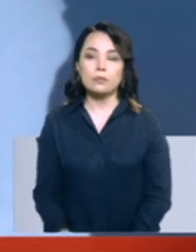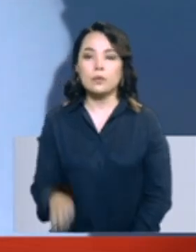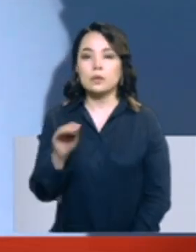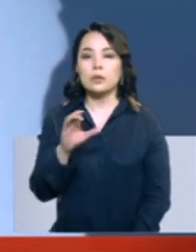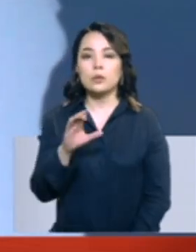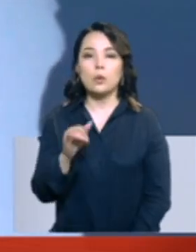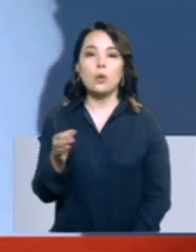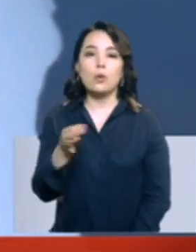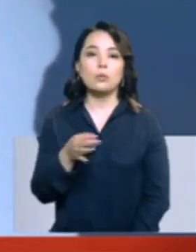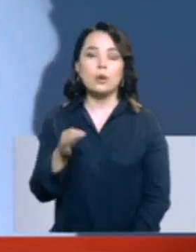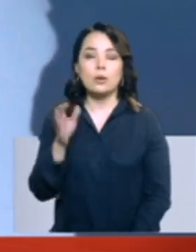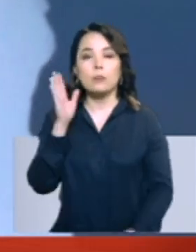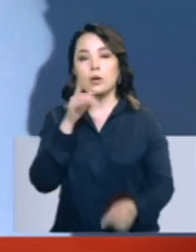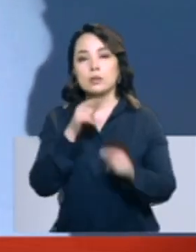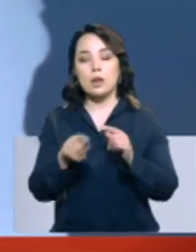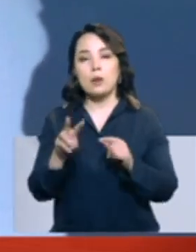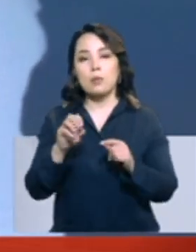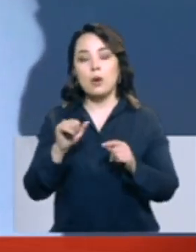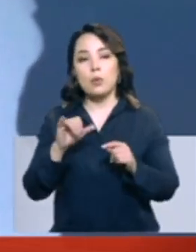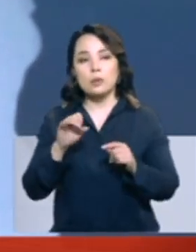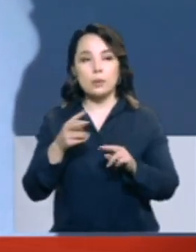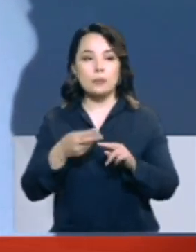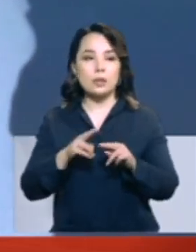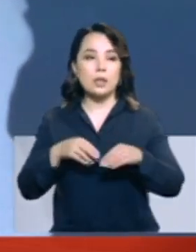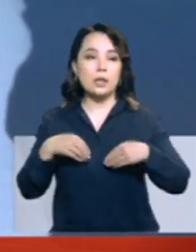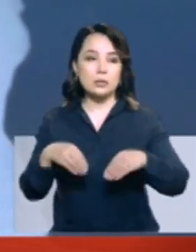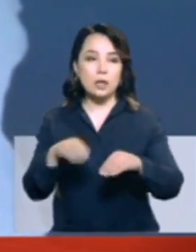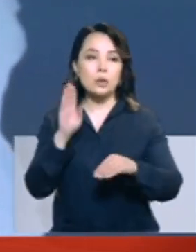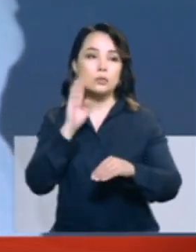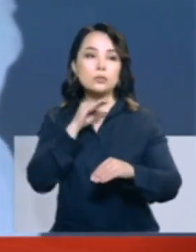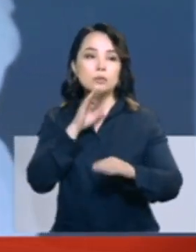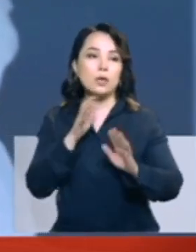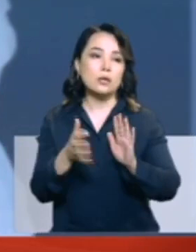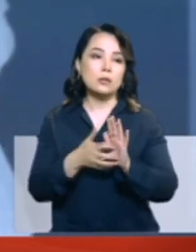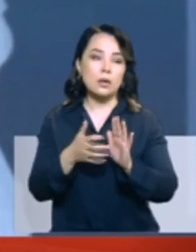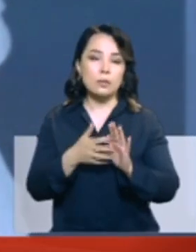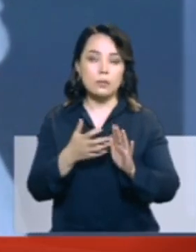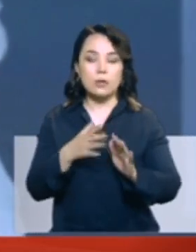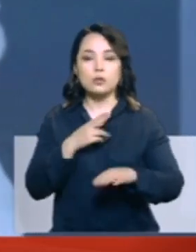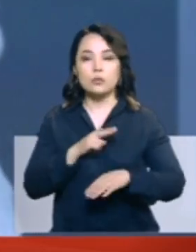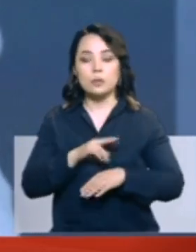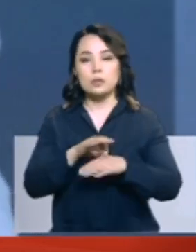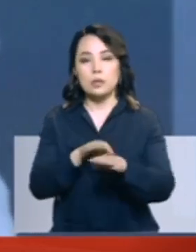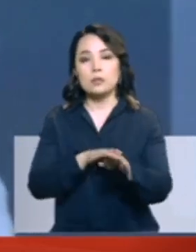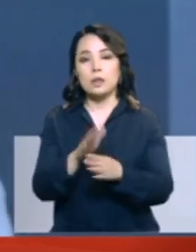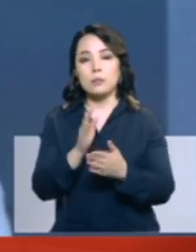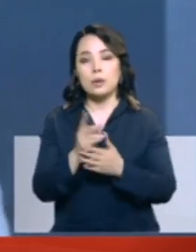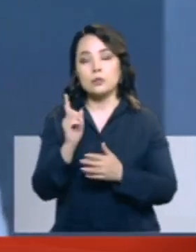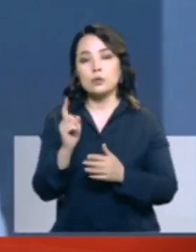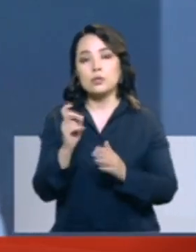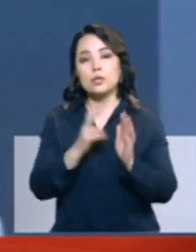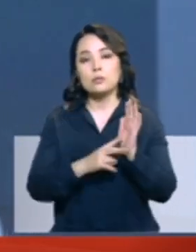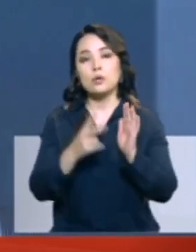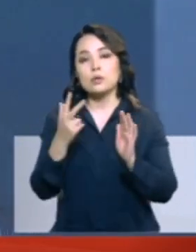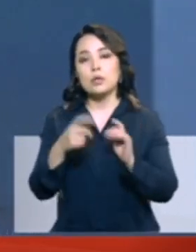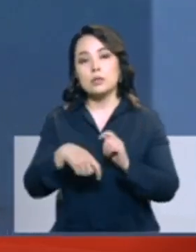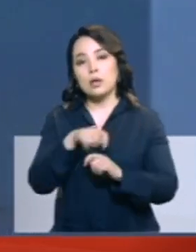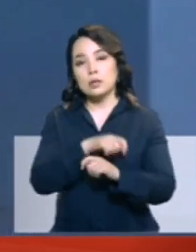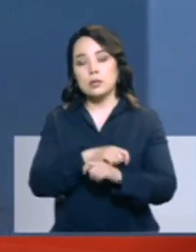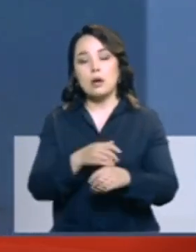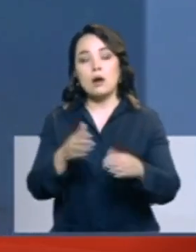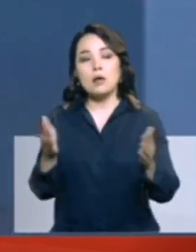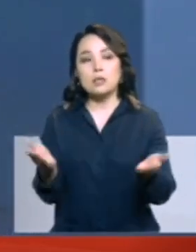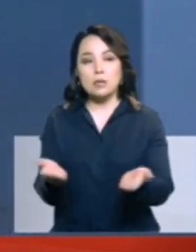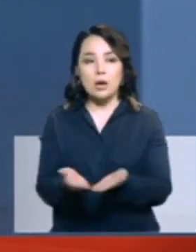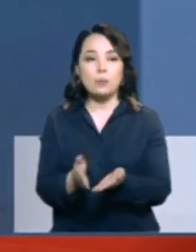Жетісу облысы алдағы маусымда егістік алқаптарында су тапшылығын болдырмау үшін кешенді жұмысқа кірісті. Биыл 173 шақырым арықтар